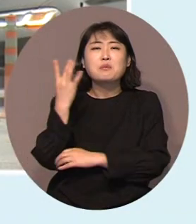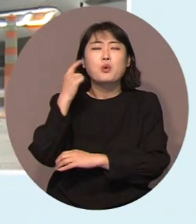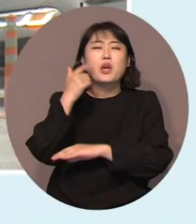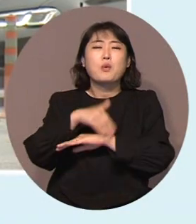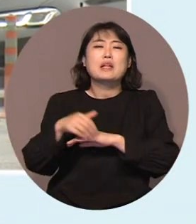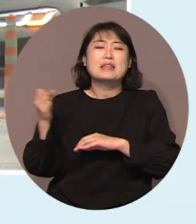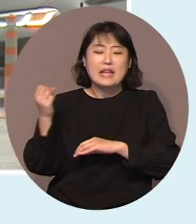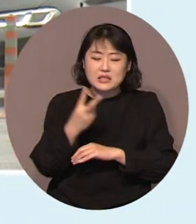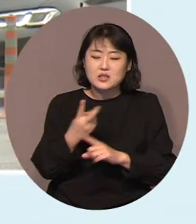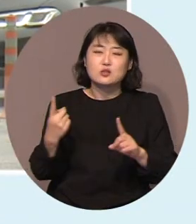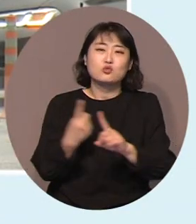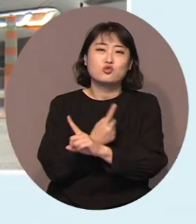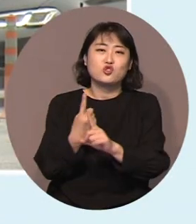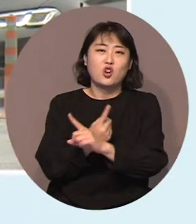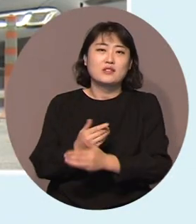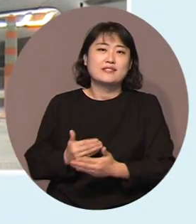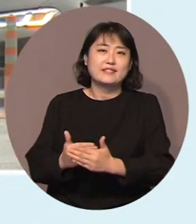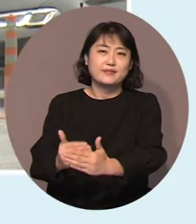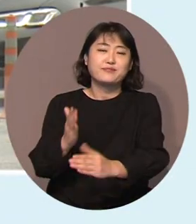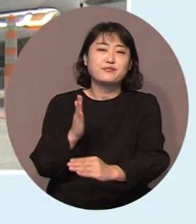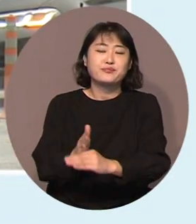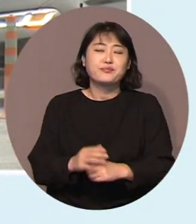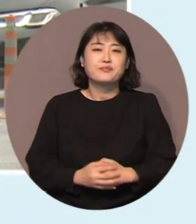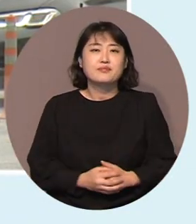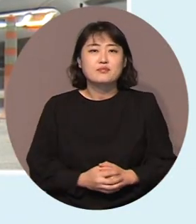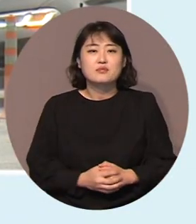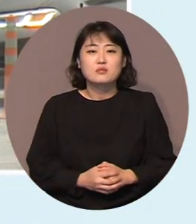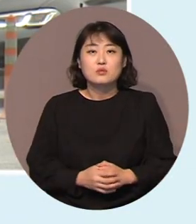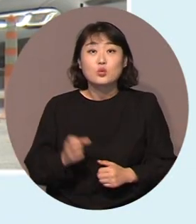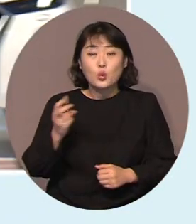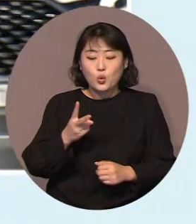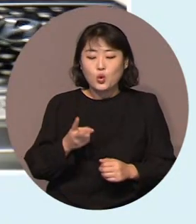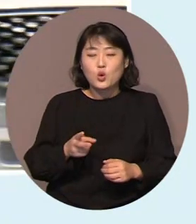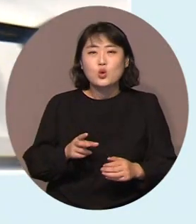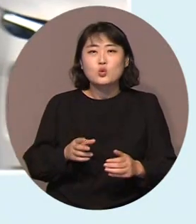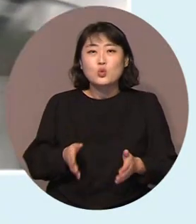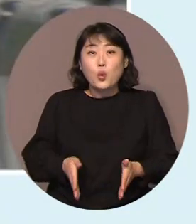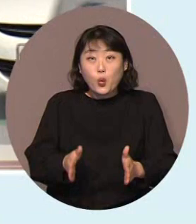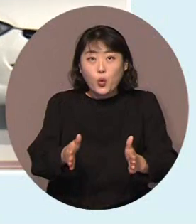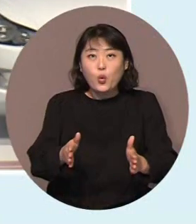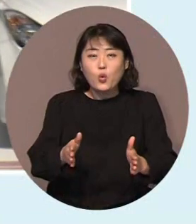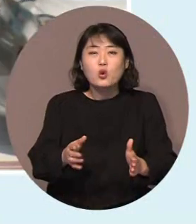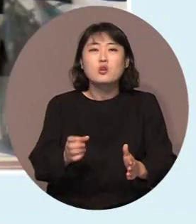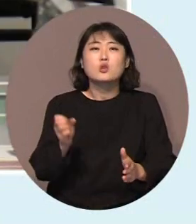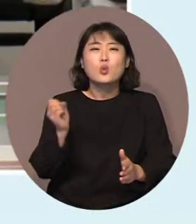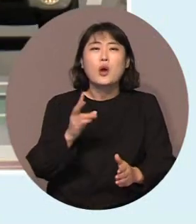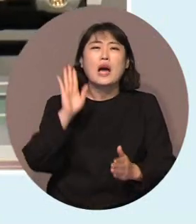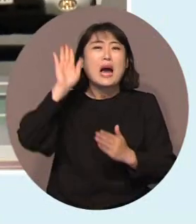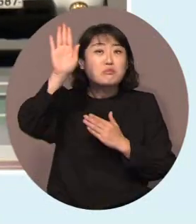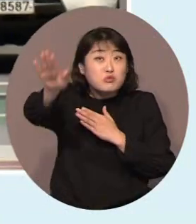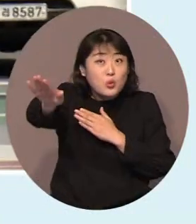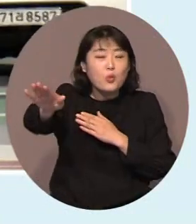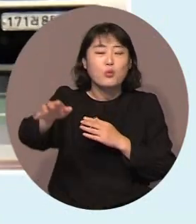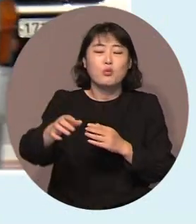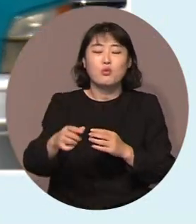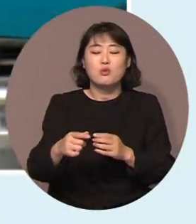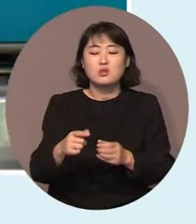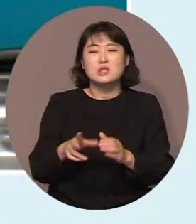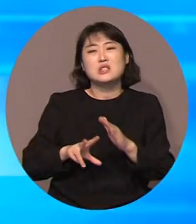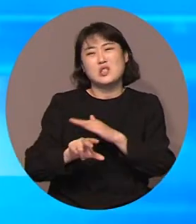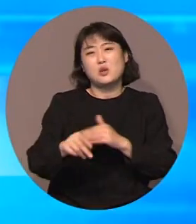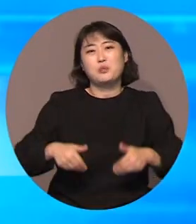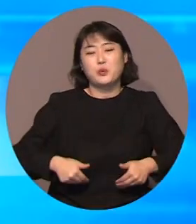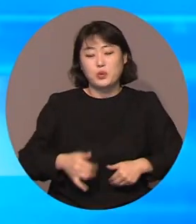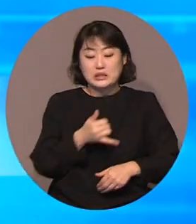다시 수정하는 계획을 지금 추진 중에 있습니다. 또 도로와 함께 장기적으로 또 지하철이 필요하다고 봅니다. 그런데